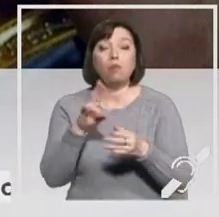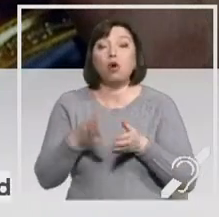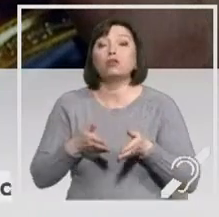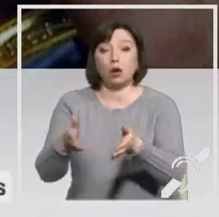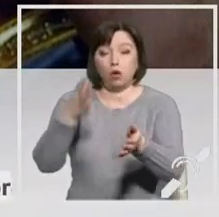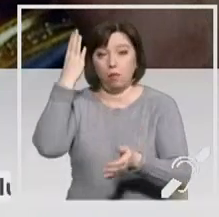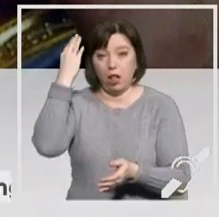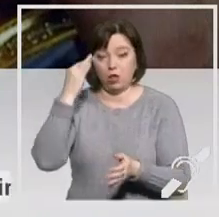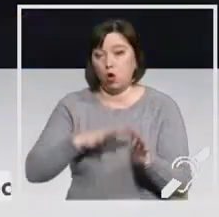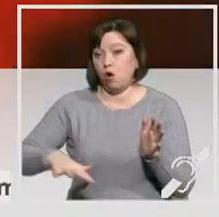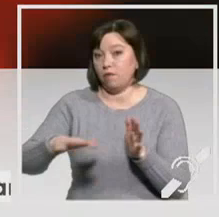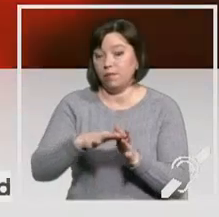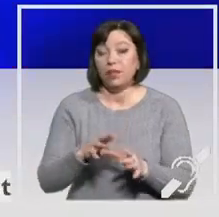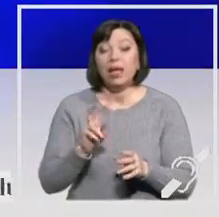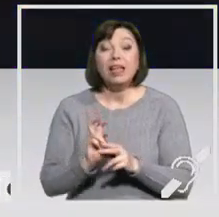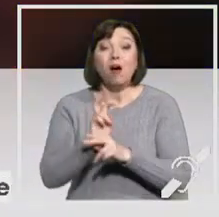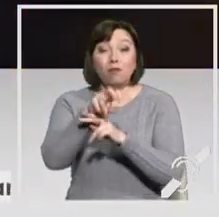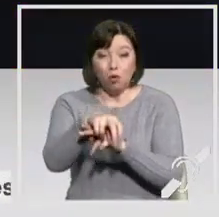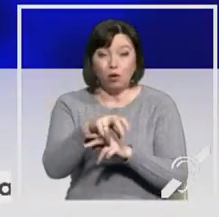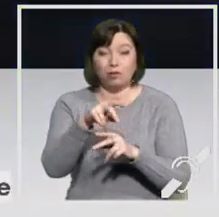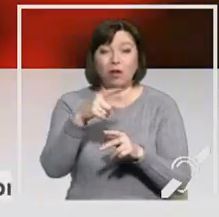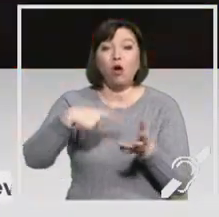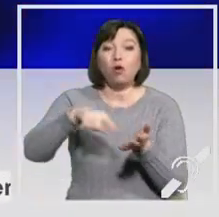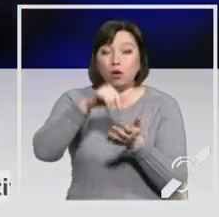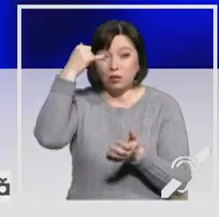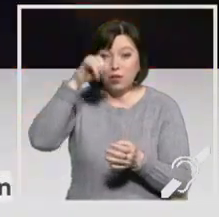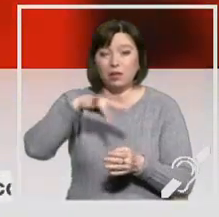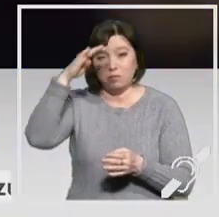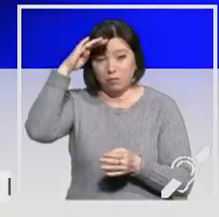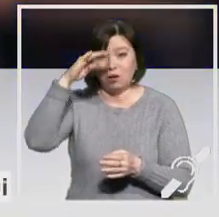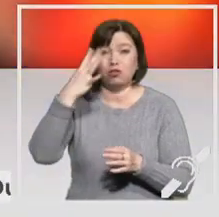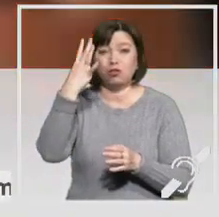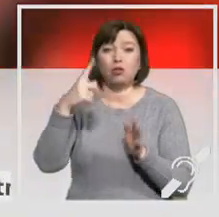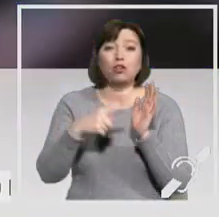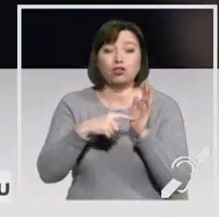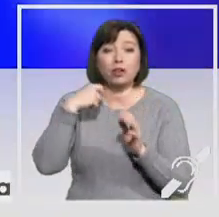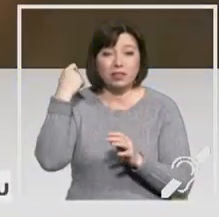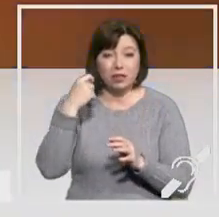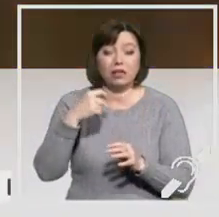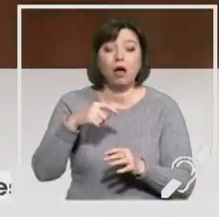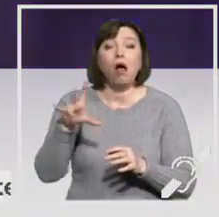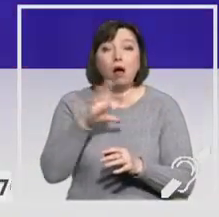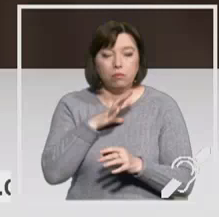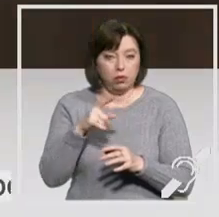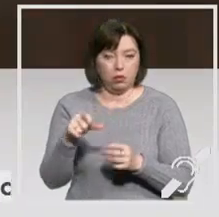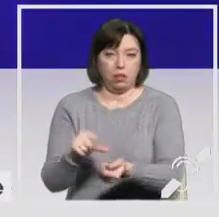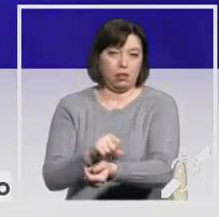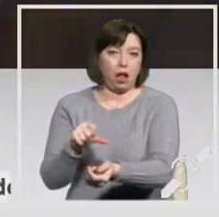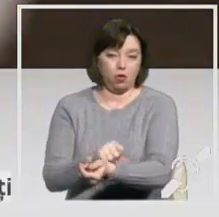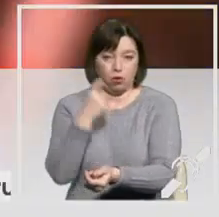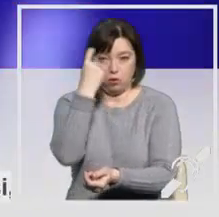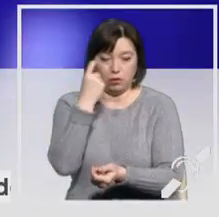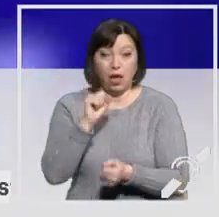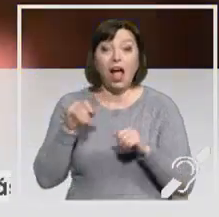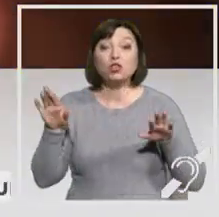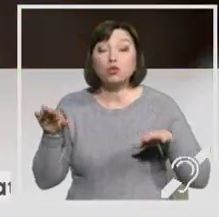Republica Moldova la intrare în municipiul bălți un șofer în vârstă de 26 de ani a ieșit pozitiv la consumul de marijuana